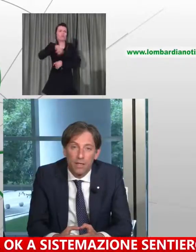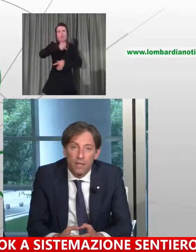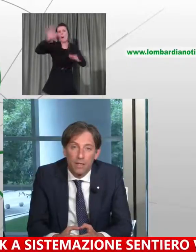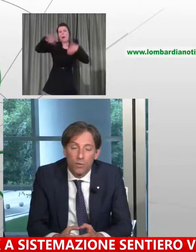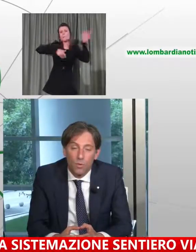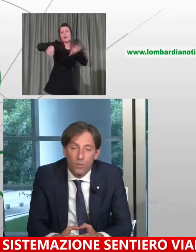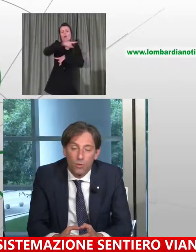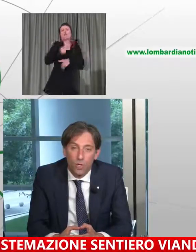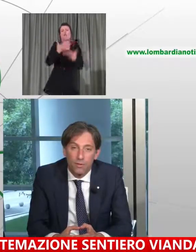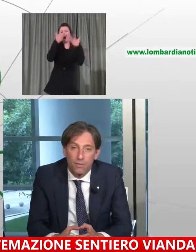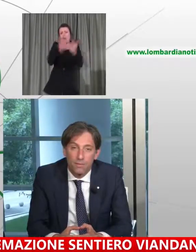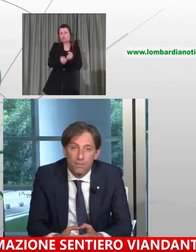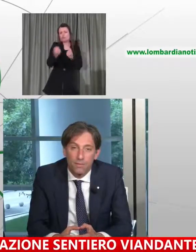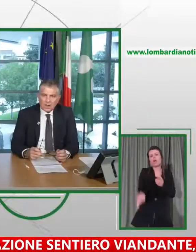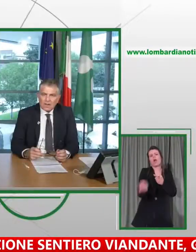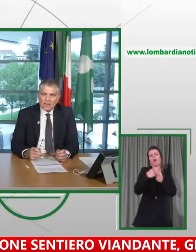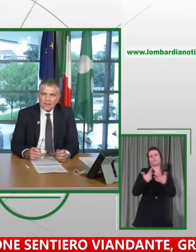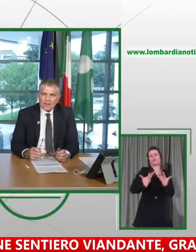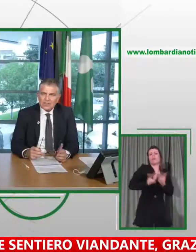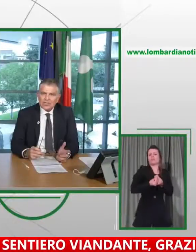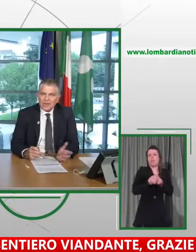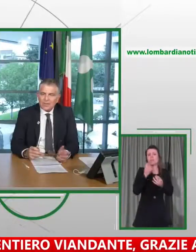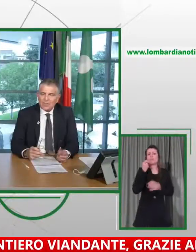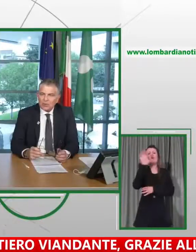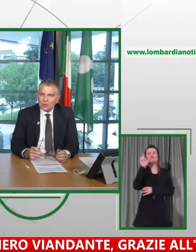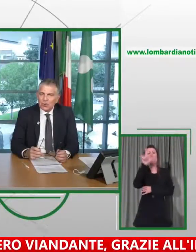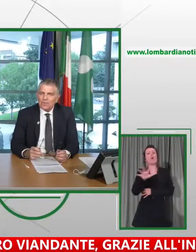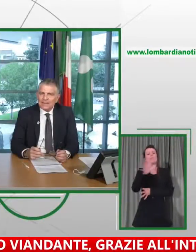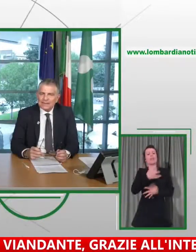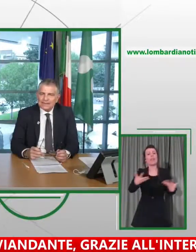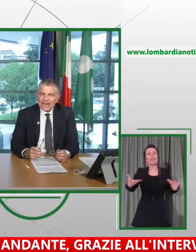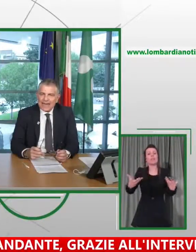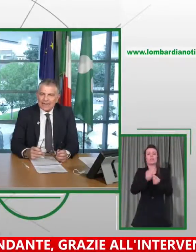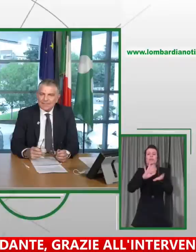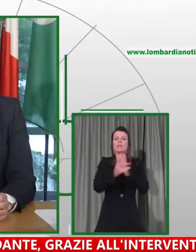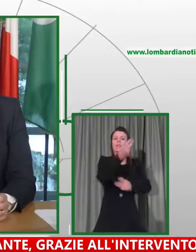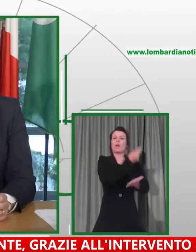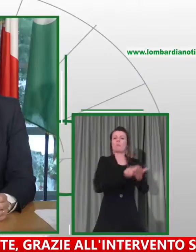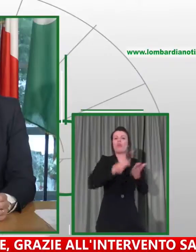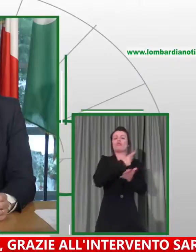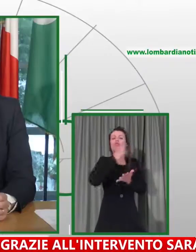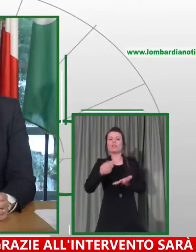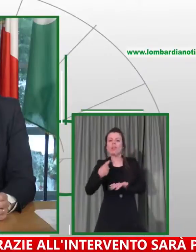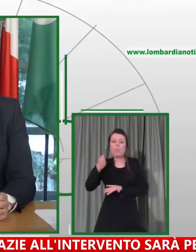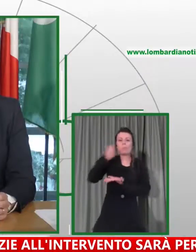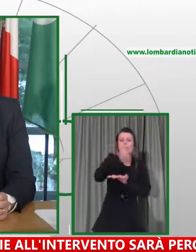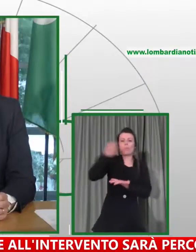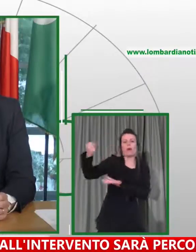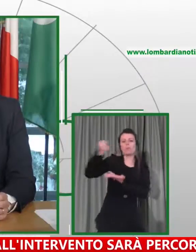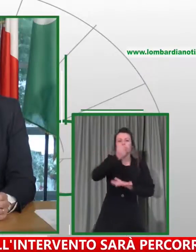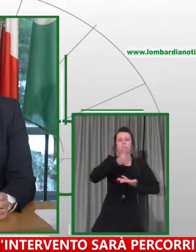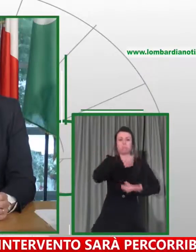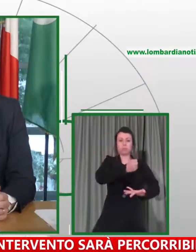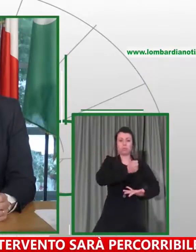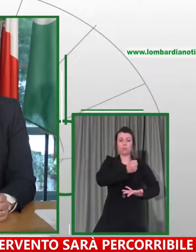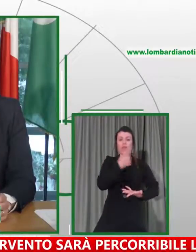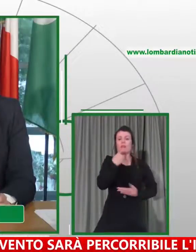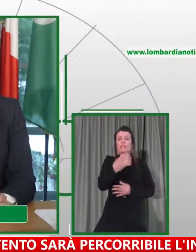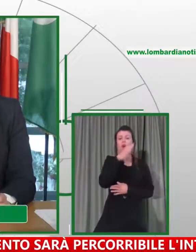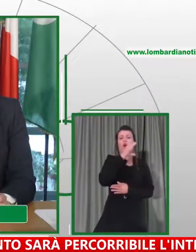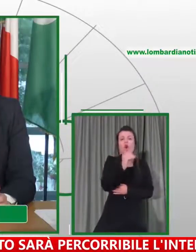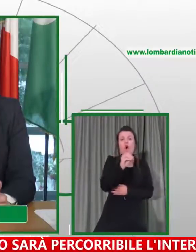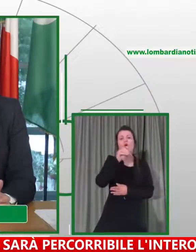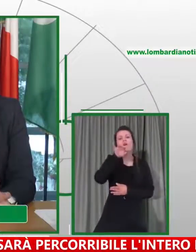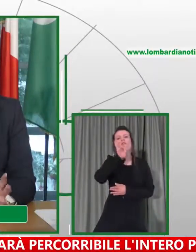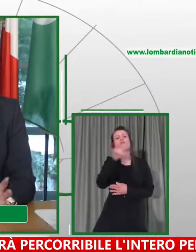Lombardia questi progetti. E dicevamo appunto cofinanziare perché il sostegno che giunge appunto da